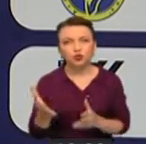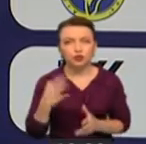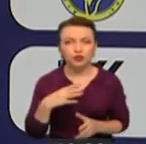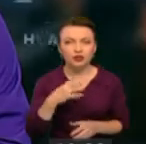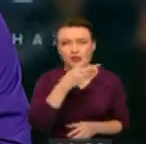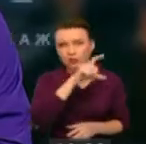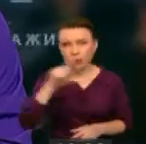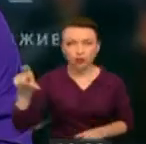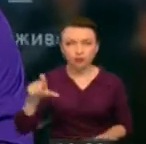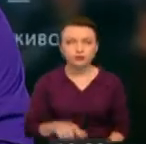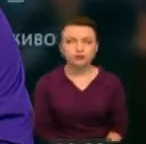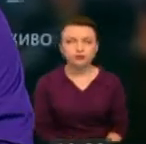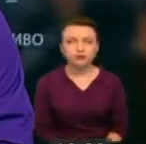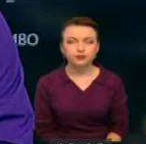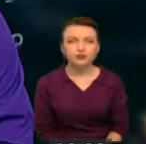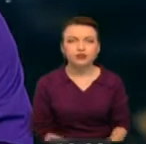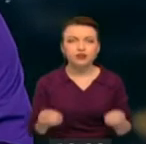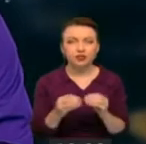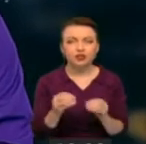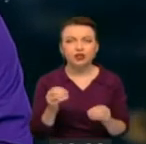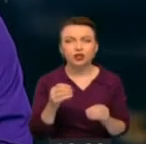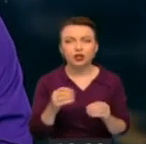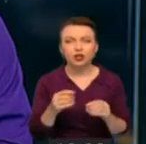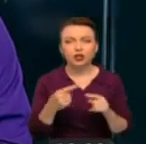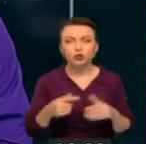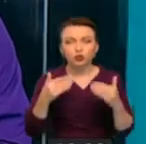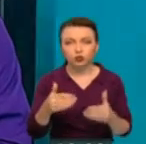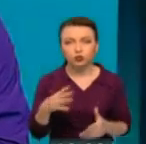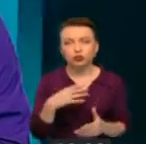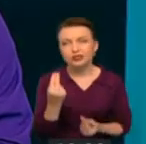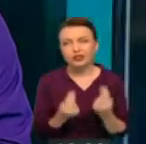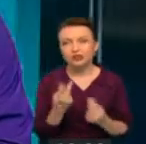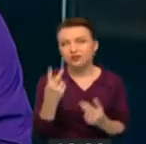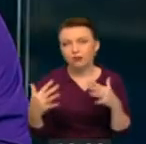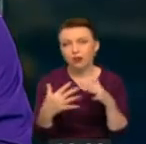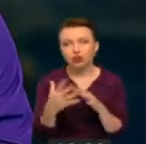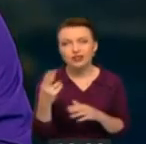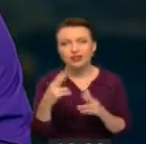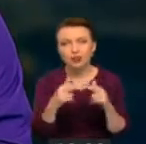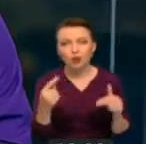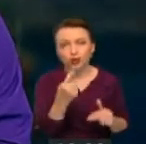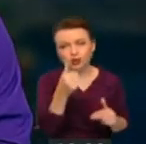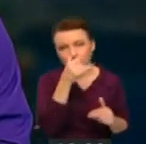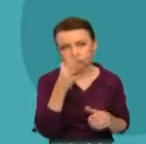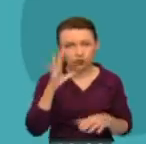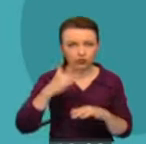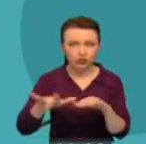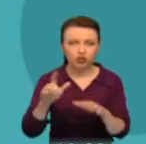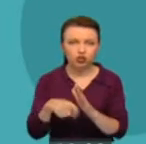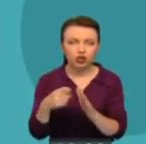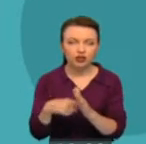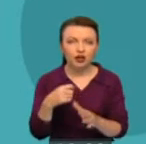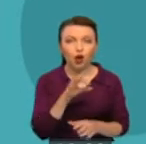табло. У 10-му турі було зіграно ще два матчі. Дніпро-1 не зумів впоратися вдома з Шахтарем, а